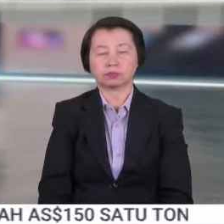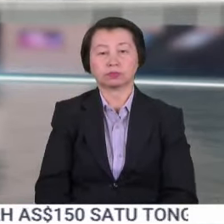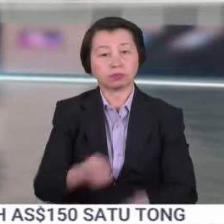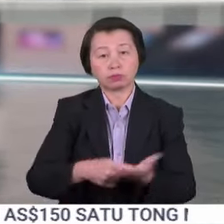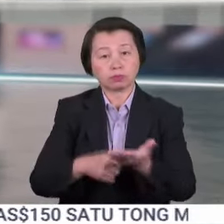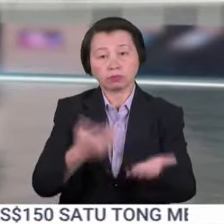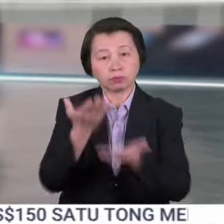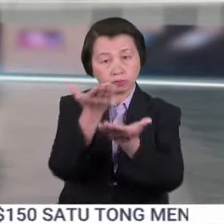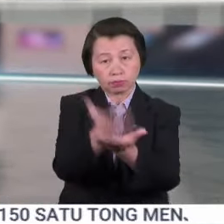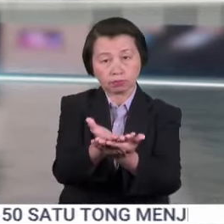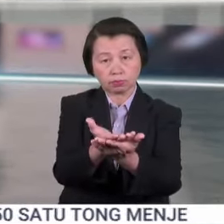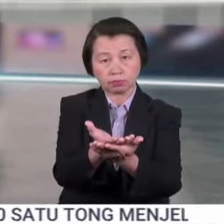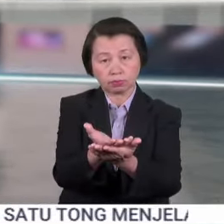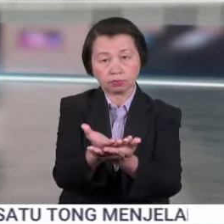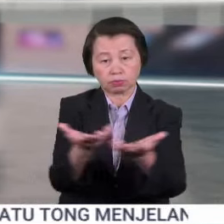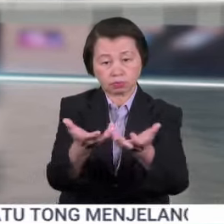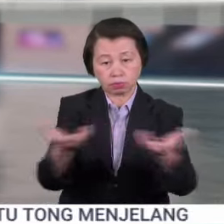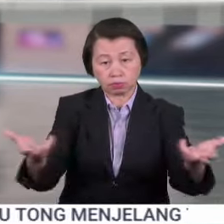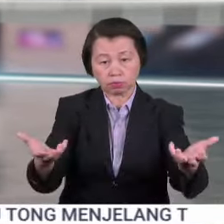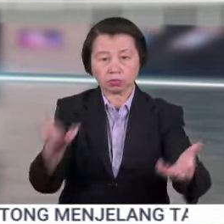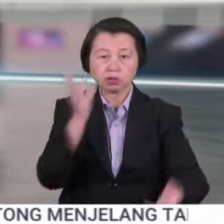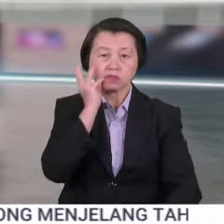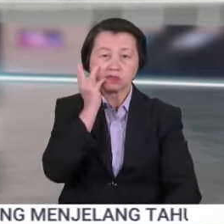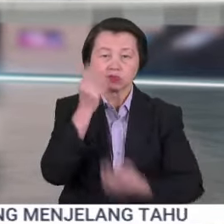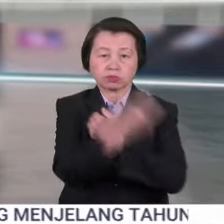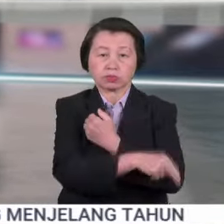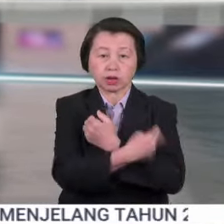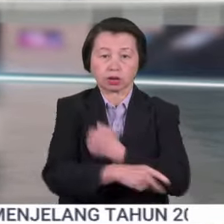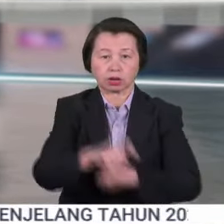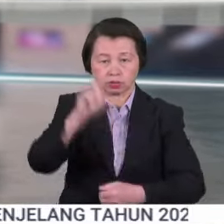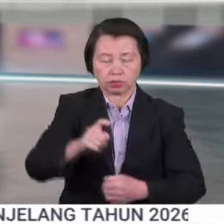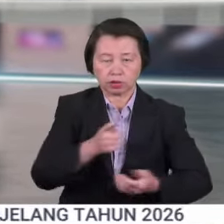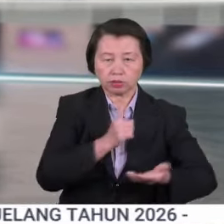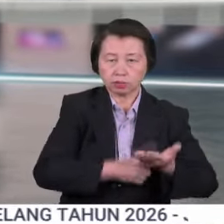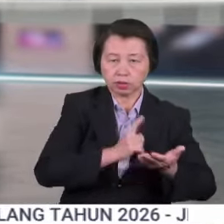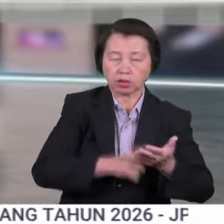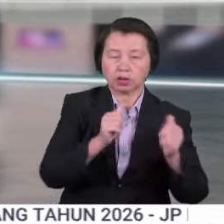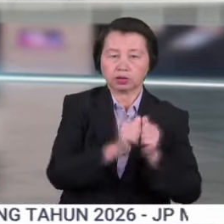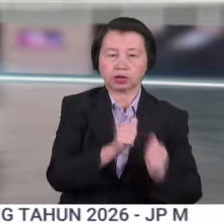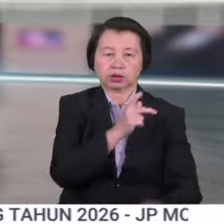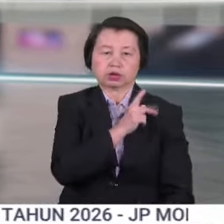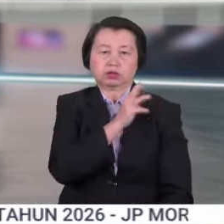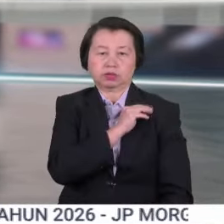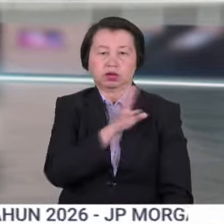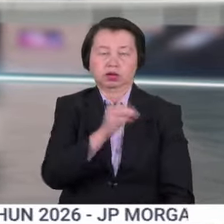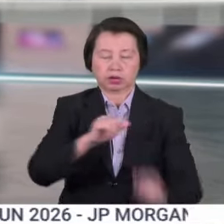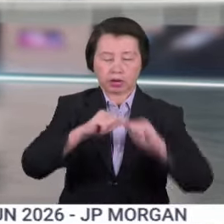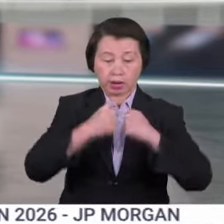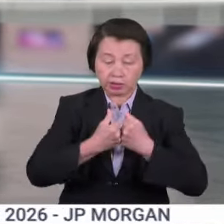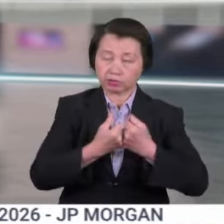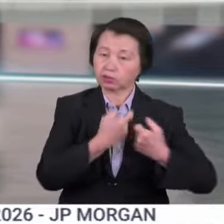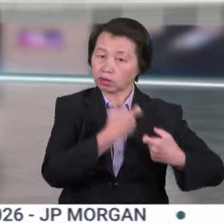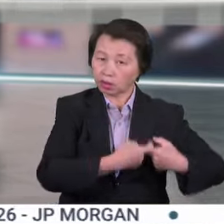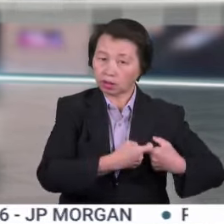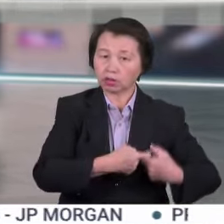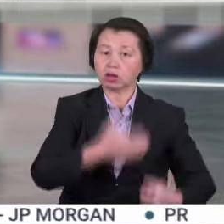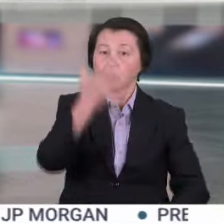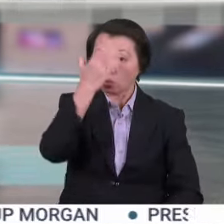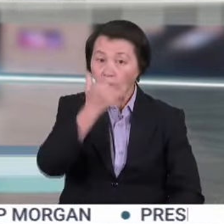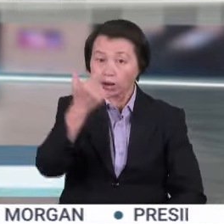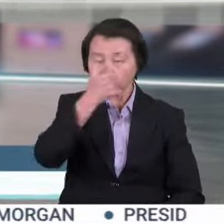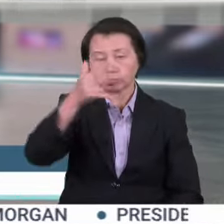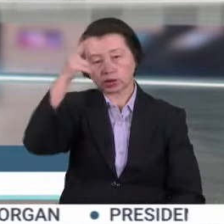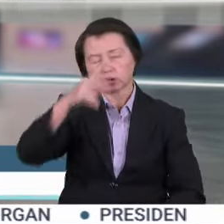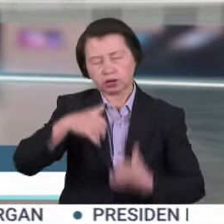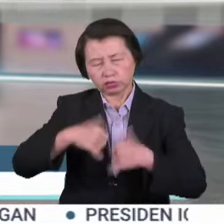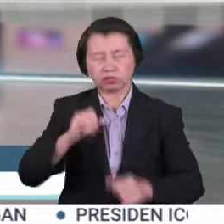Sebarang cadangan untuk memecahkan monopoli beras negara perlu dibincang bersama kementerian dan agensi berkaitan. Ini kerana